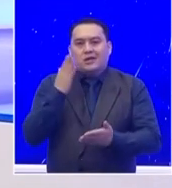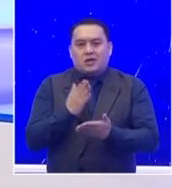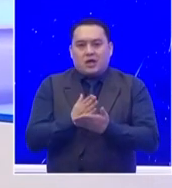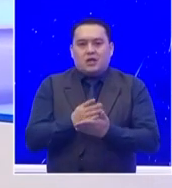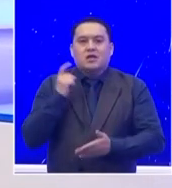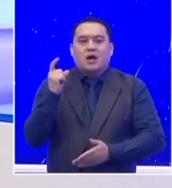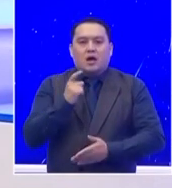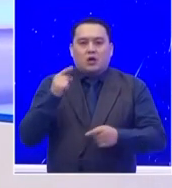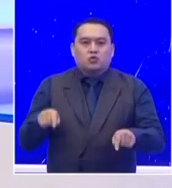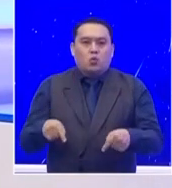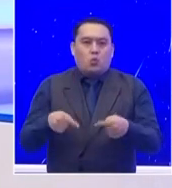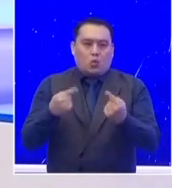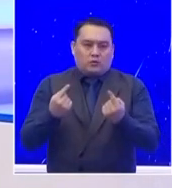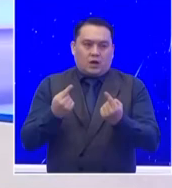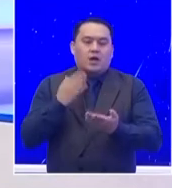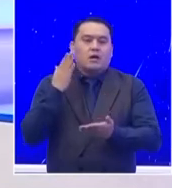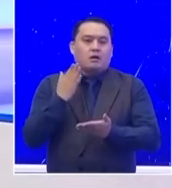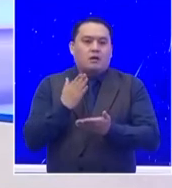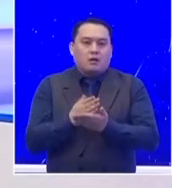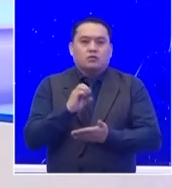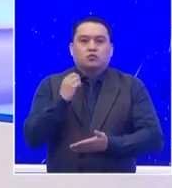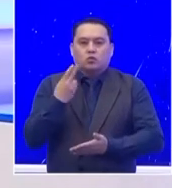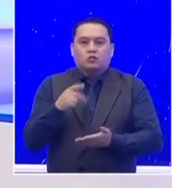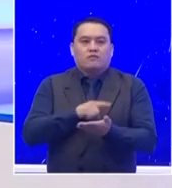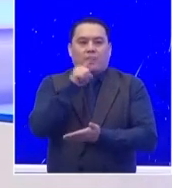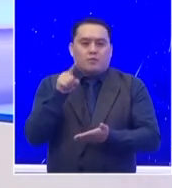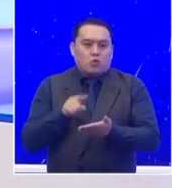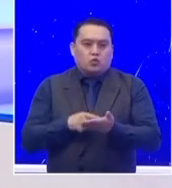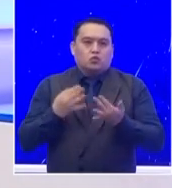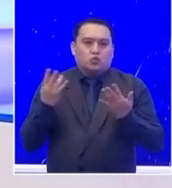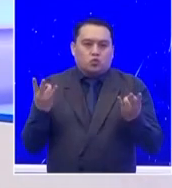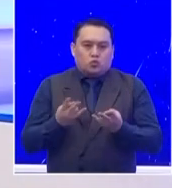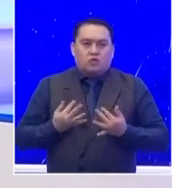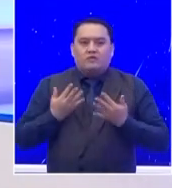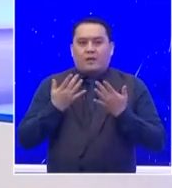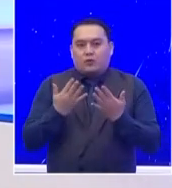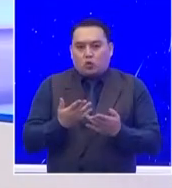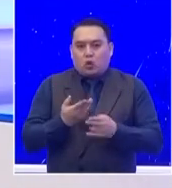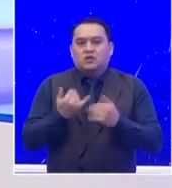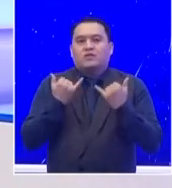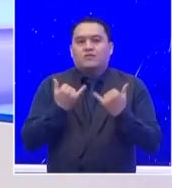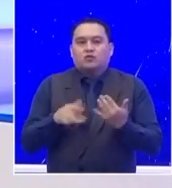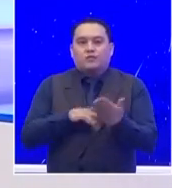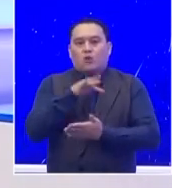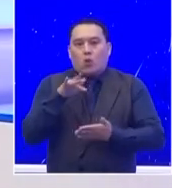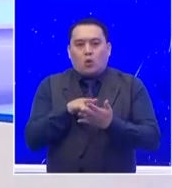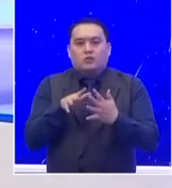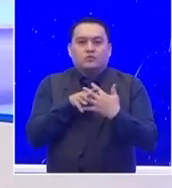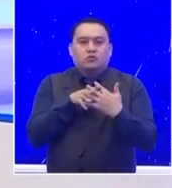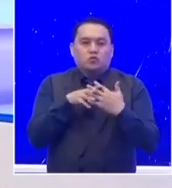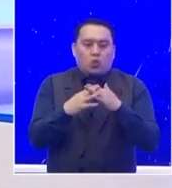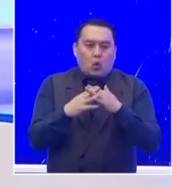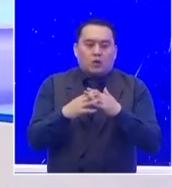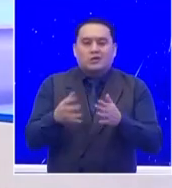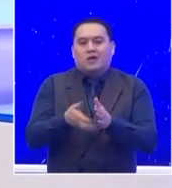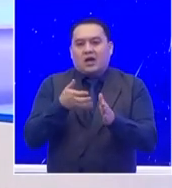существенный экономический рост. Однако некоторые социальные вопросы требуют особого внимания. На сегодня в городах и селах области